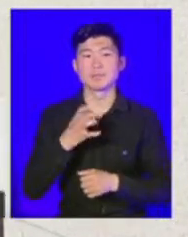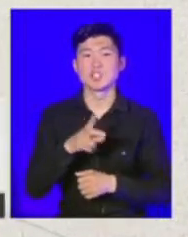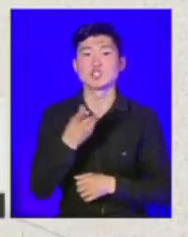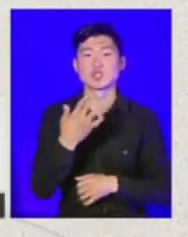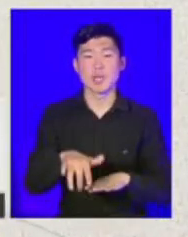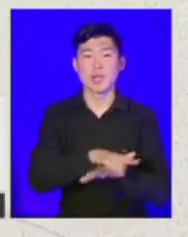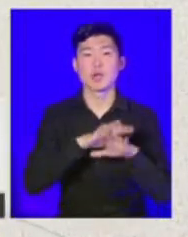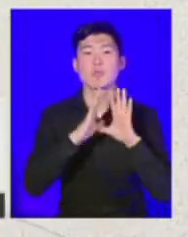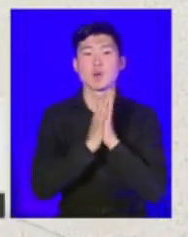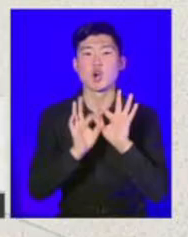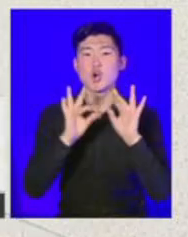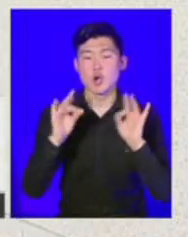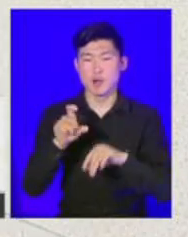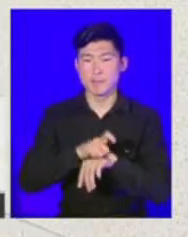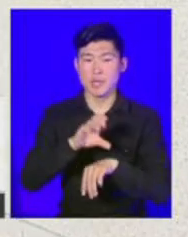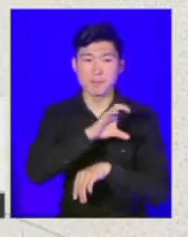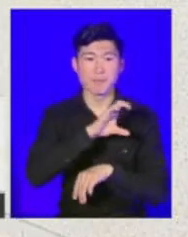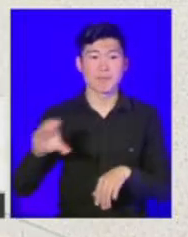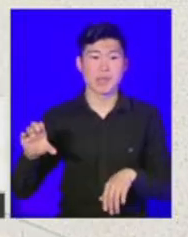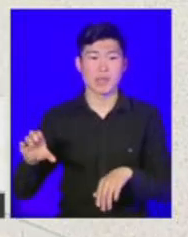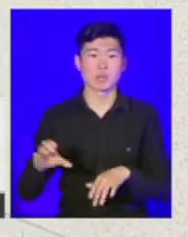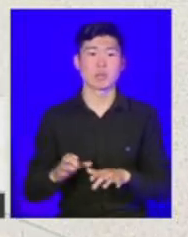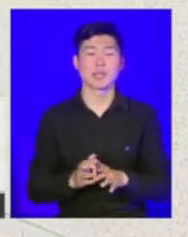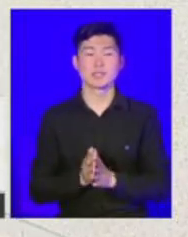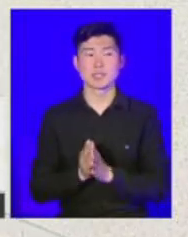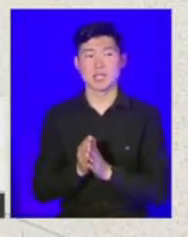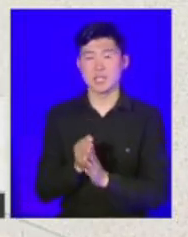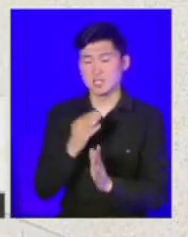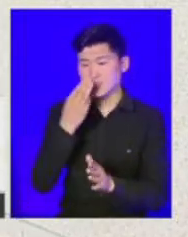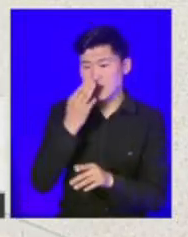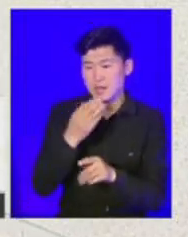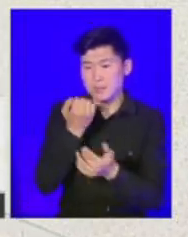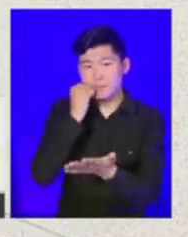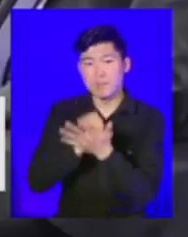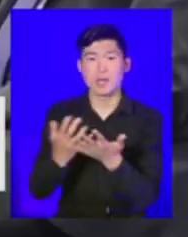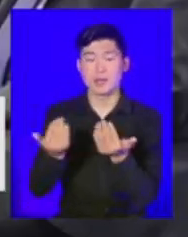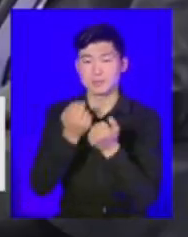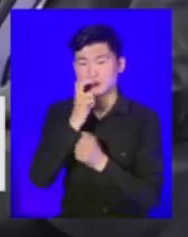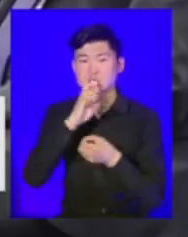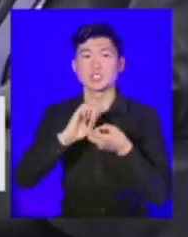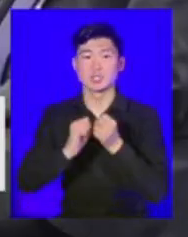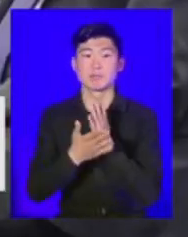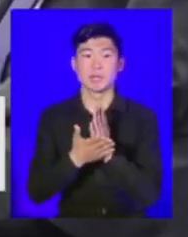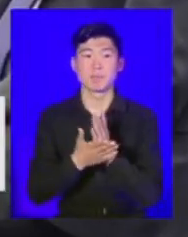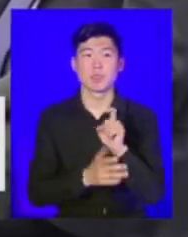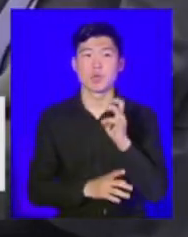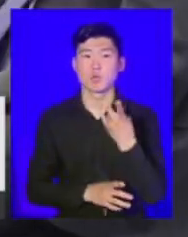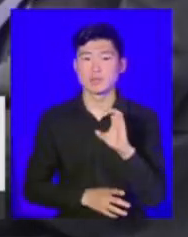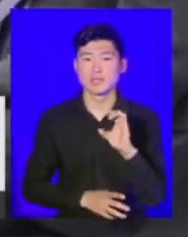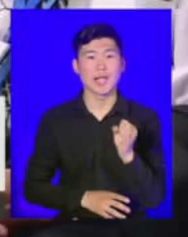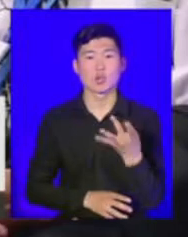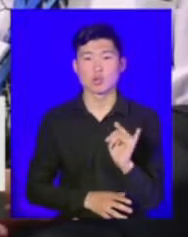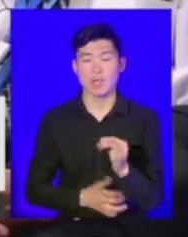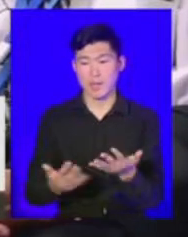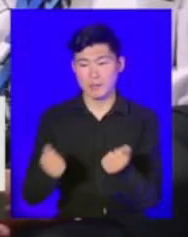бусад одоо хэмжилзүүн мэрэгжлийн байгууллагаас шалгаж баталгаажуулалт хян шалгалтыг хийдэг гэсэн үг. Хүнсний аюулгүй байдлыг хангахад